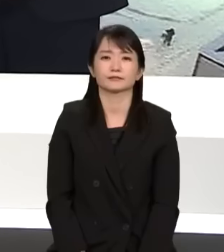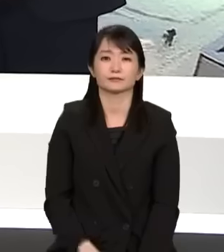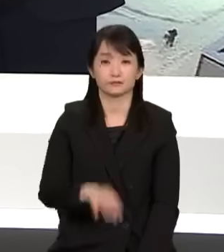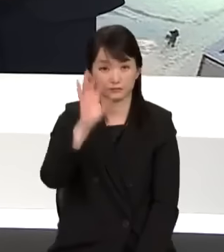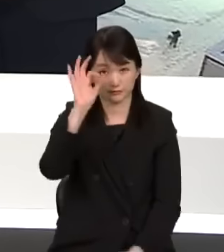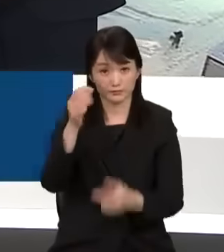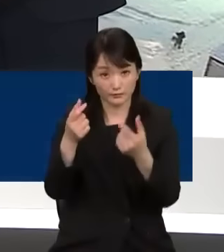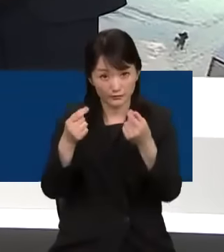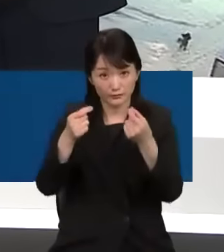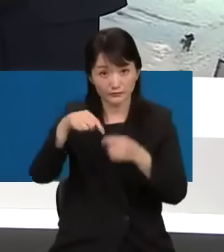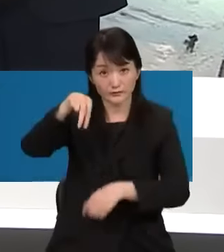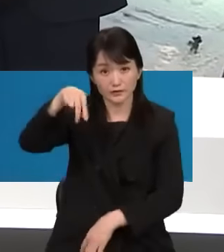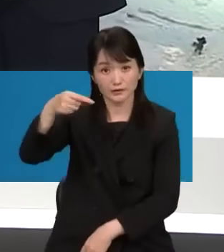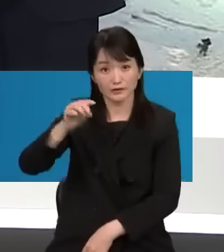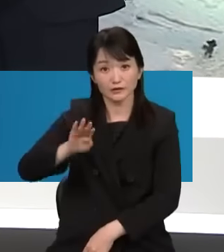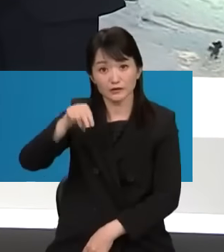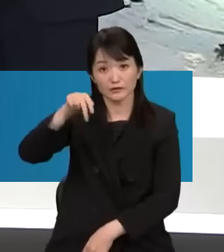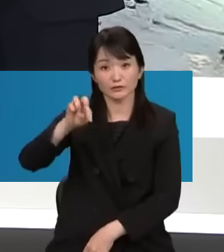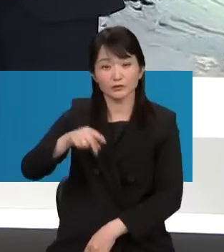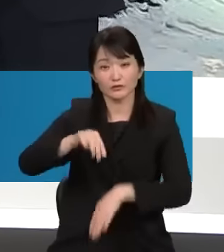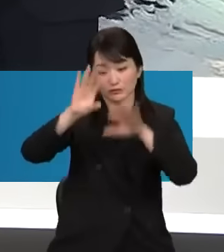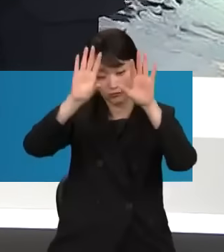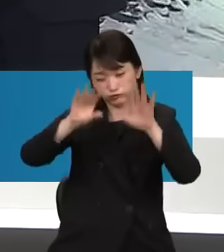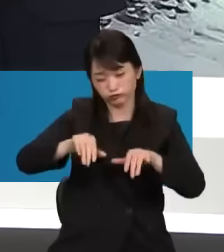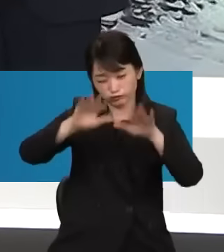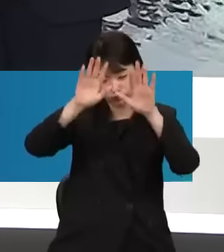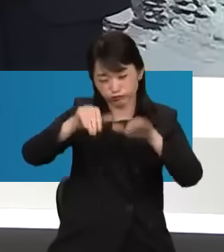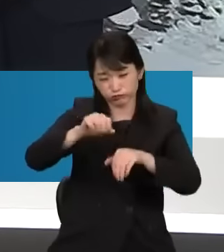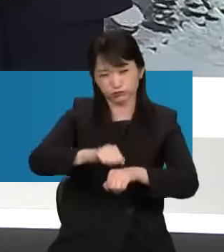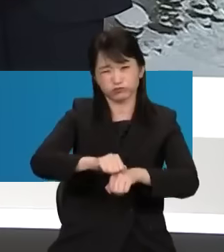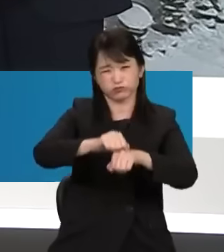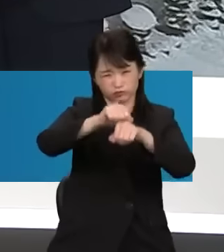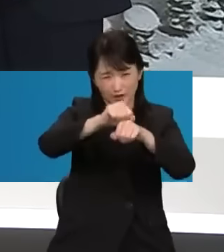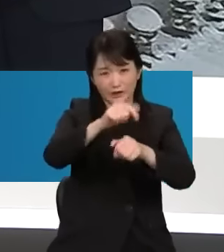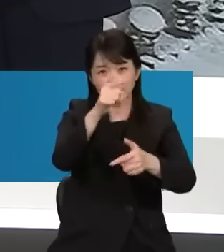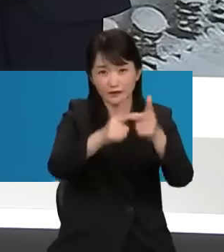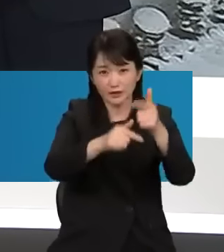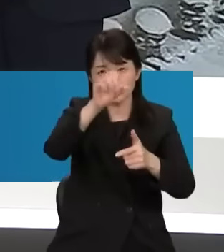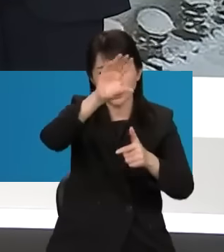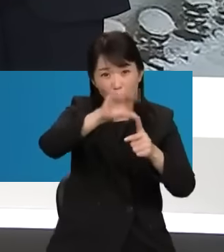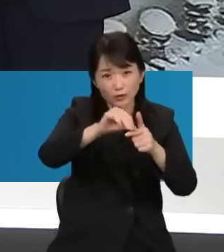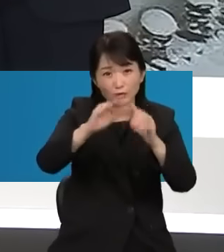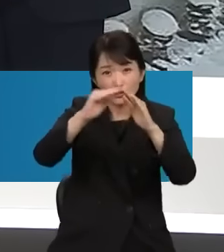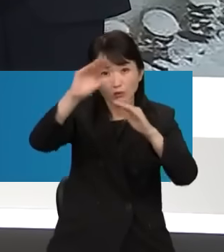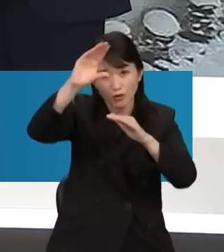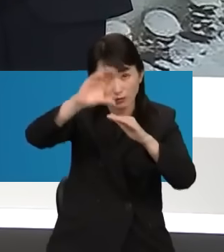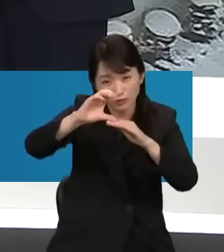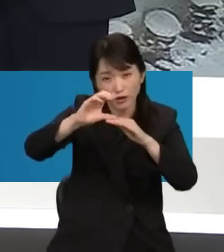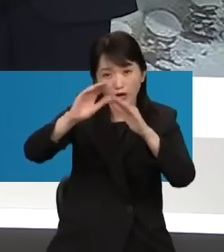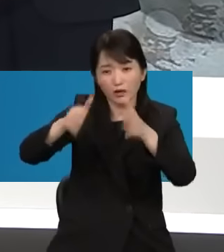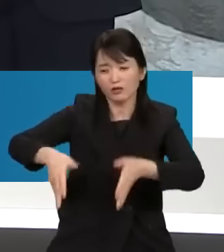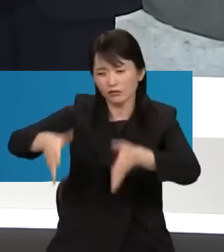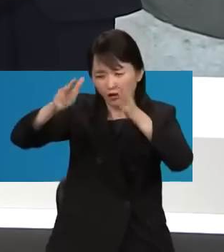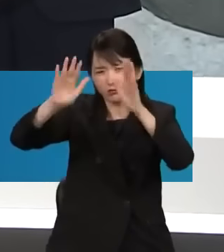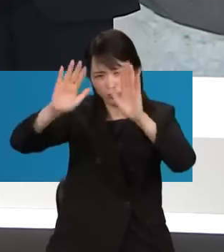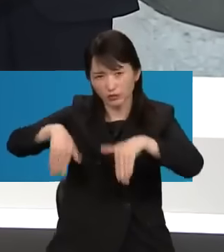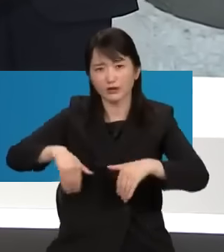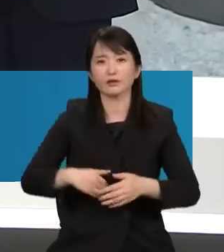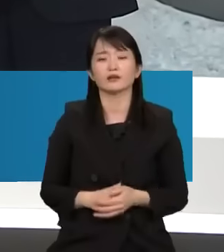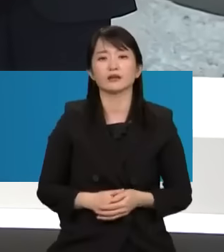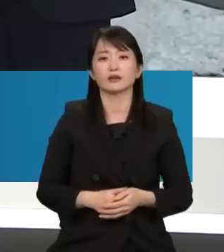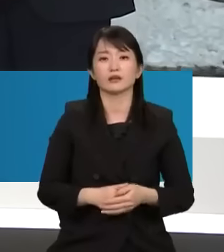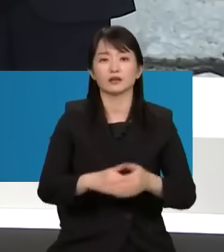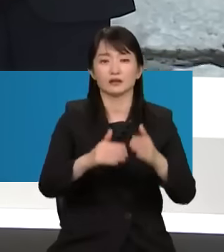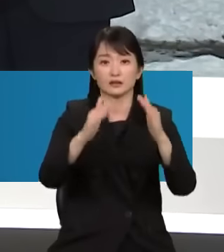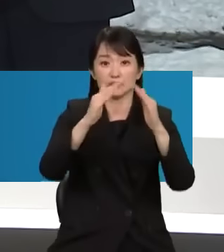네, 보신 것처럼 이런 습설이 겹겹이 쌓이면서 나무와 지붕, 심지어 건물까지 무너지는 사고가 잇따랐습니다. 지붕에